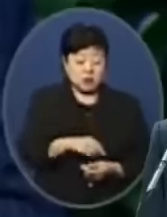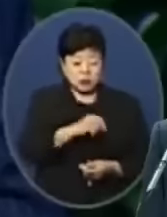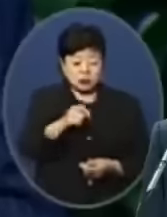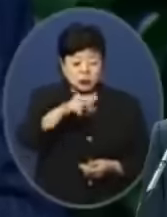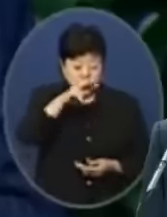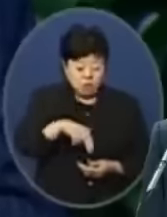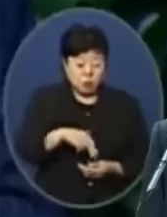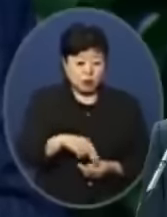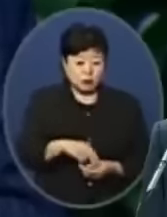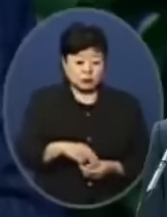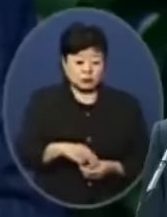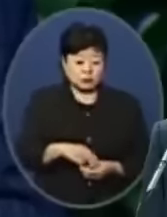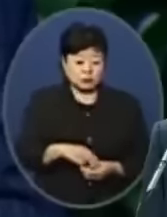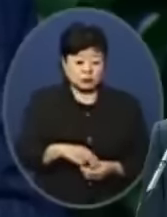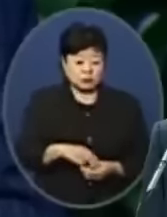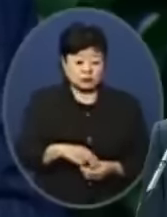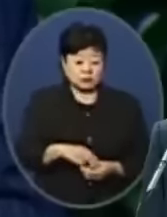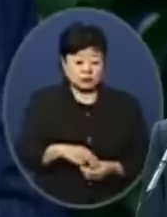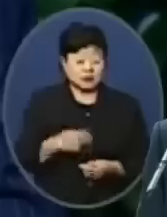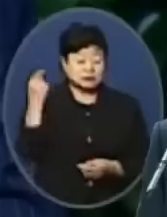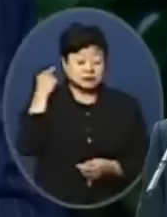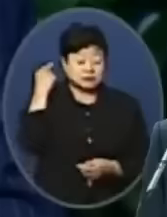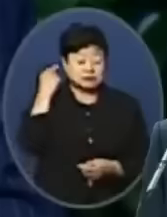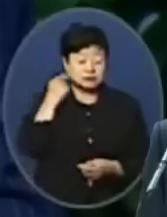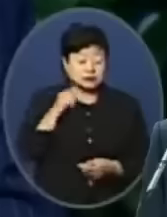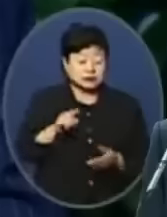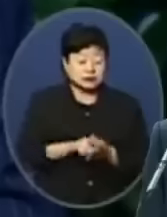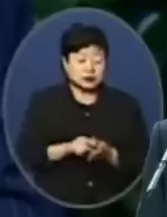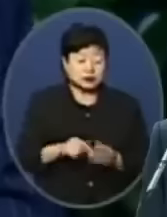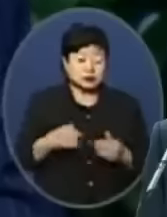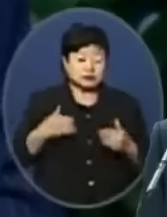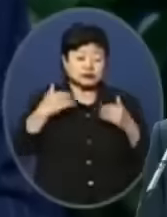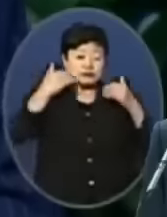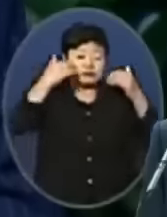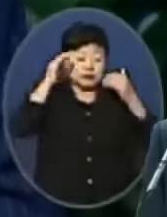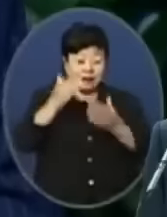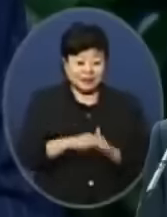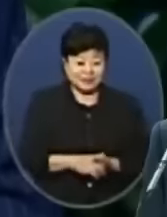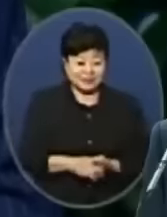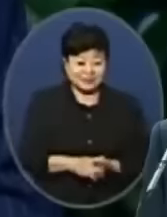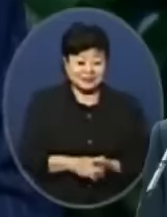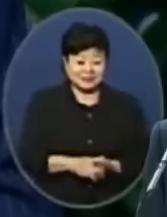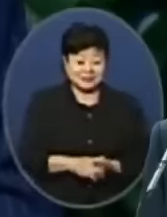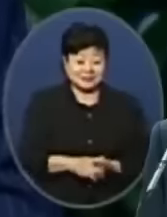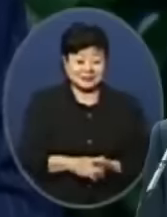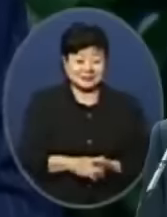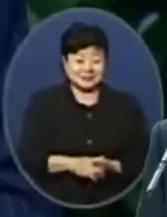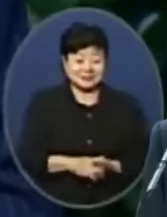읽고 그러면 자기가 늘 듣기 때문에 믿음이 쑥쑥 자라나기 시작하는 것입니다.